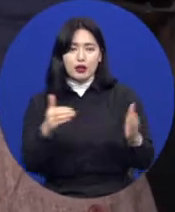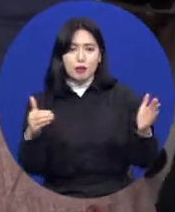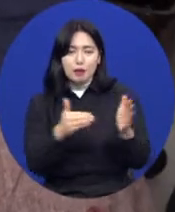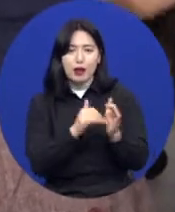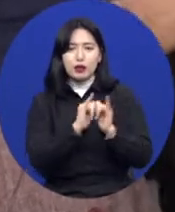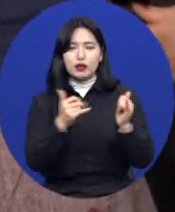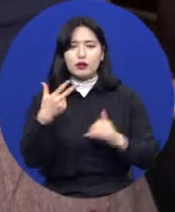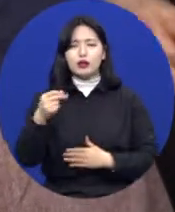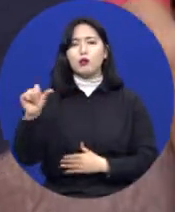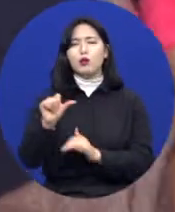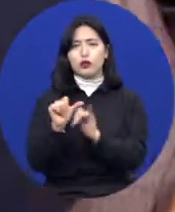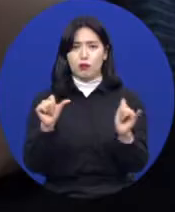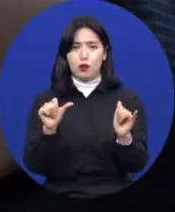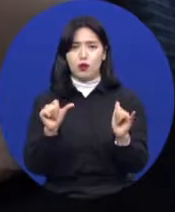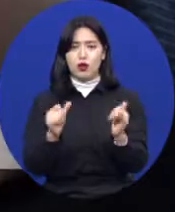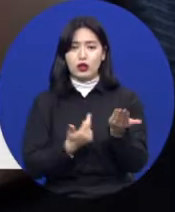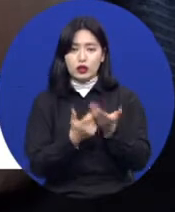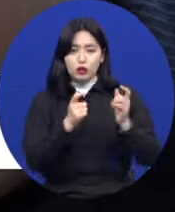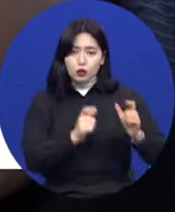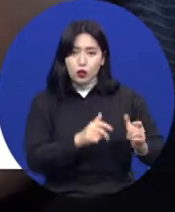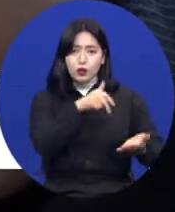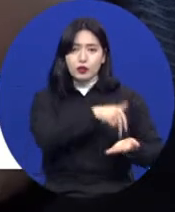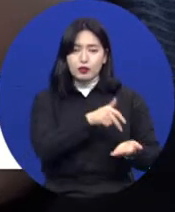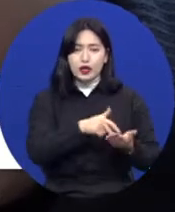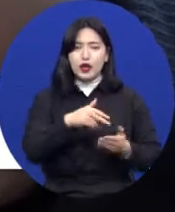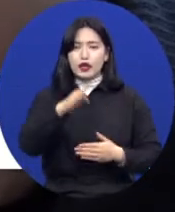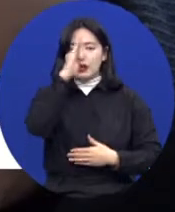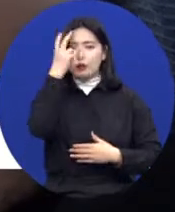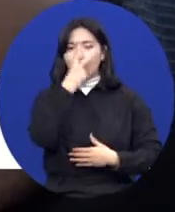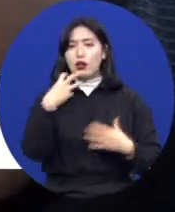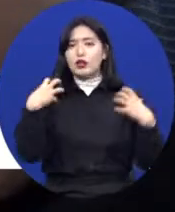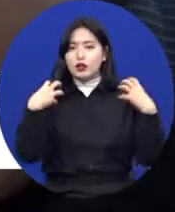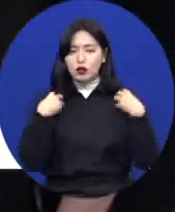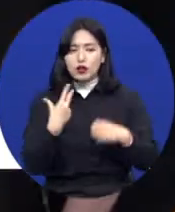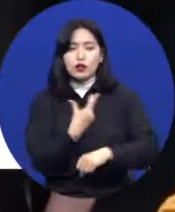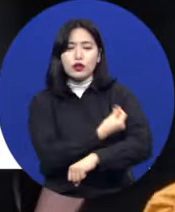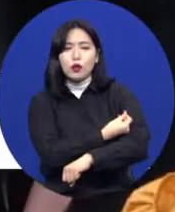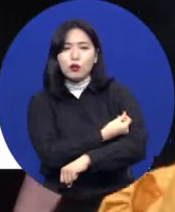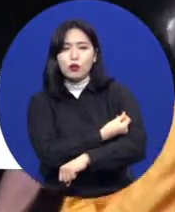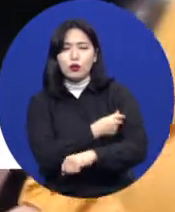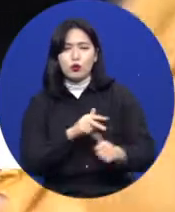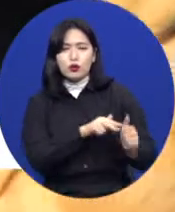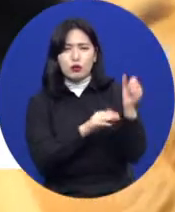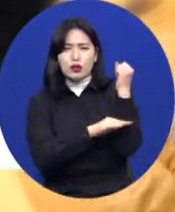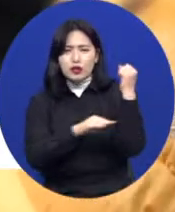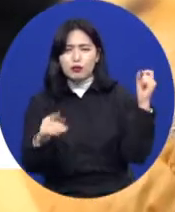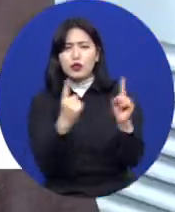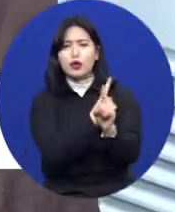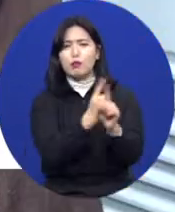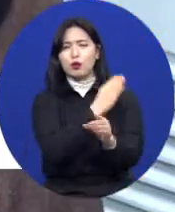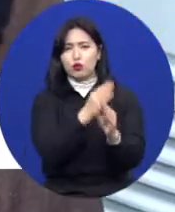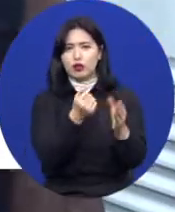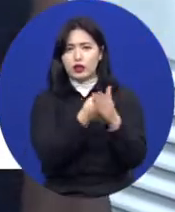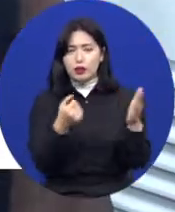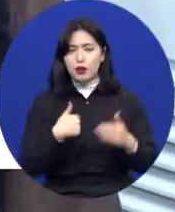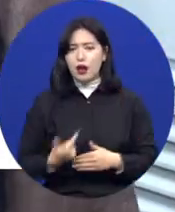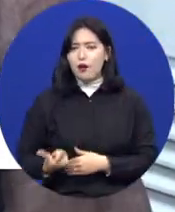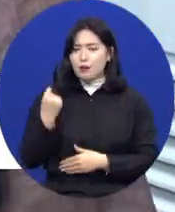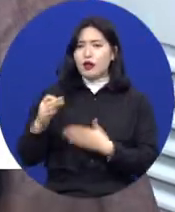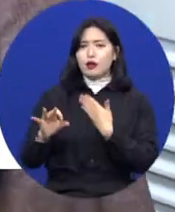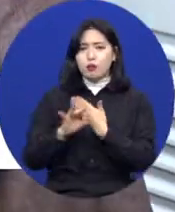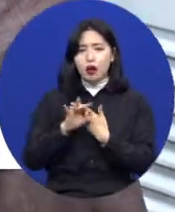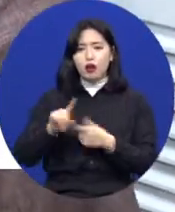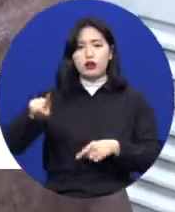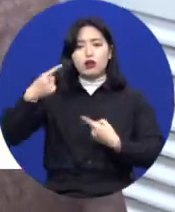7만 5천여 명. 제주도는 질병관리청이 백신 접종 데이터베이스를 개편하고 있어 빨라도 설